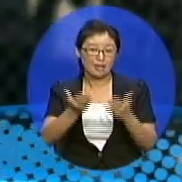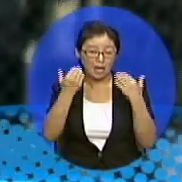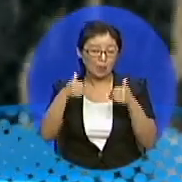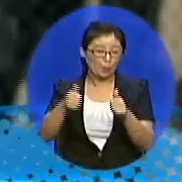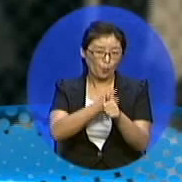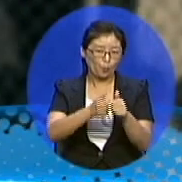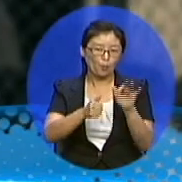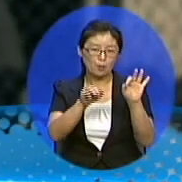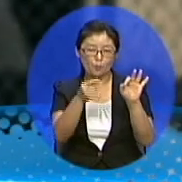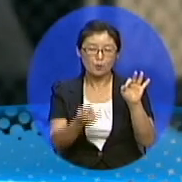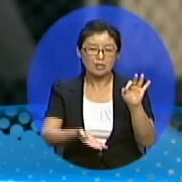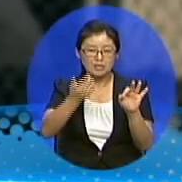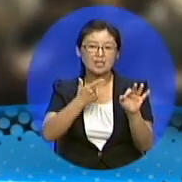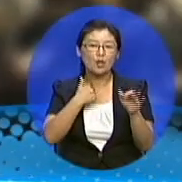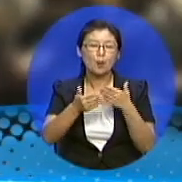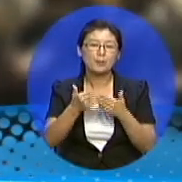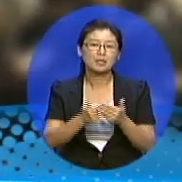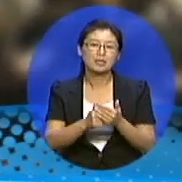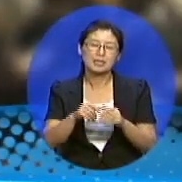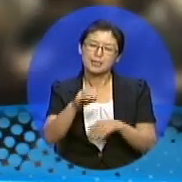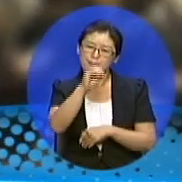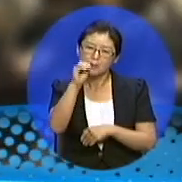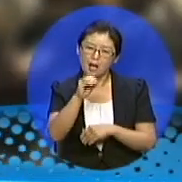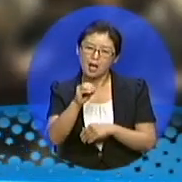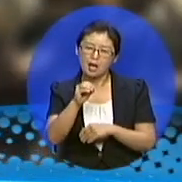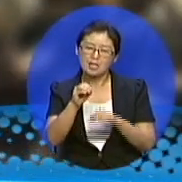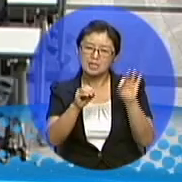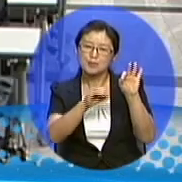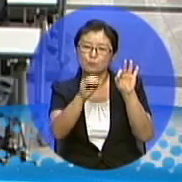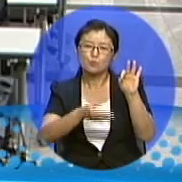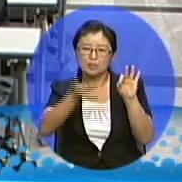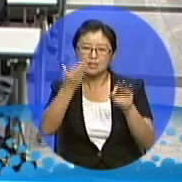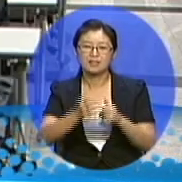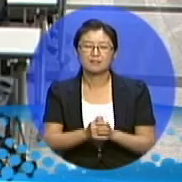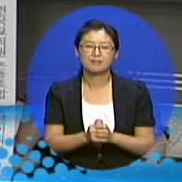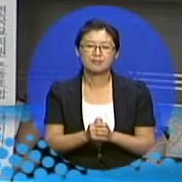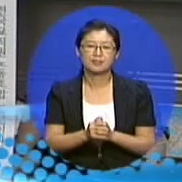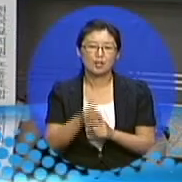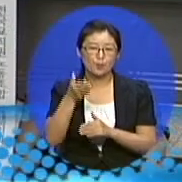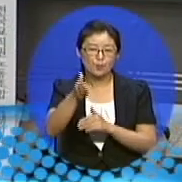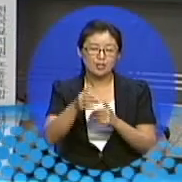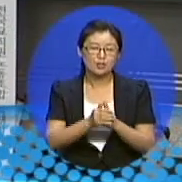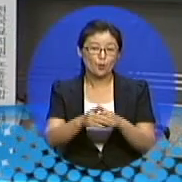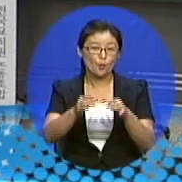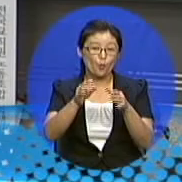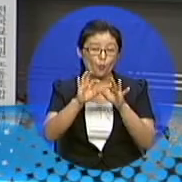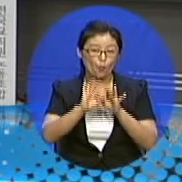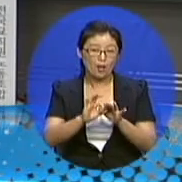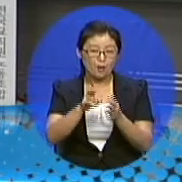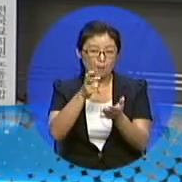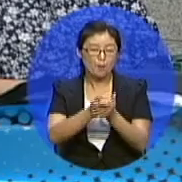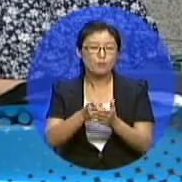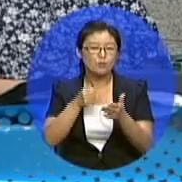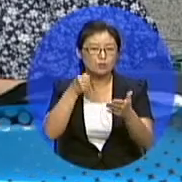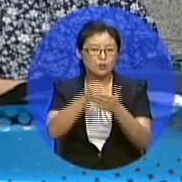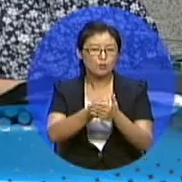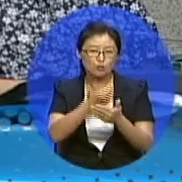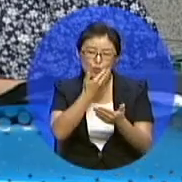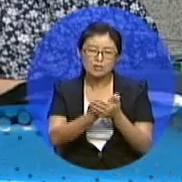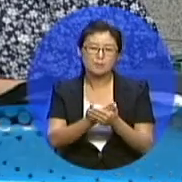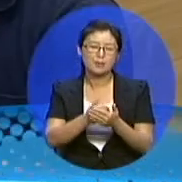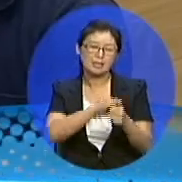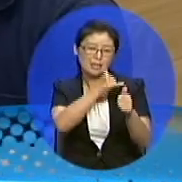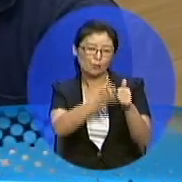10번 이상 경험한 학생이 전체의 14%에 이르는 것으로 나타났습니다. 전문가들은 관련 법률의 제정도 중요하지만 학생